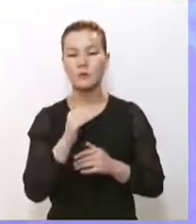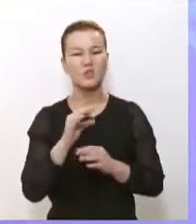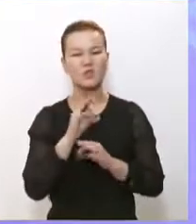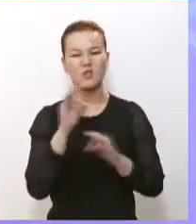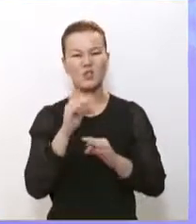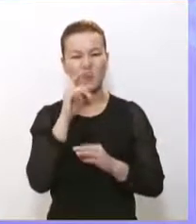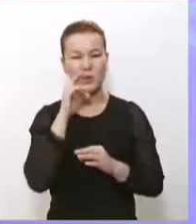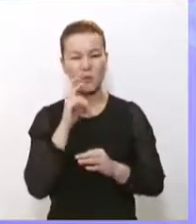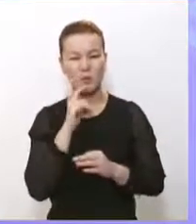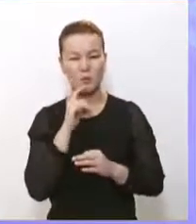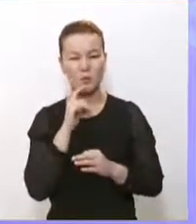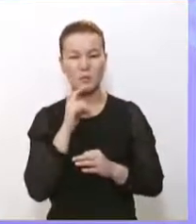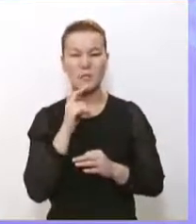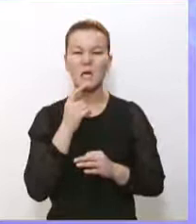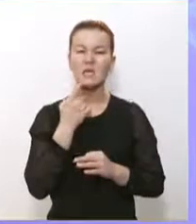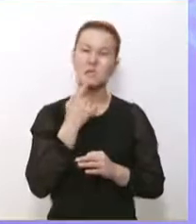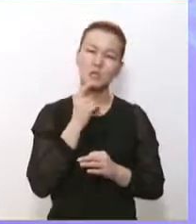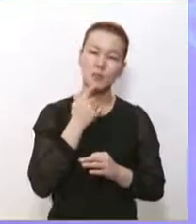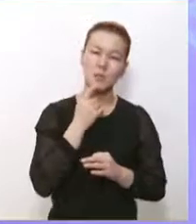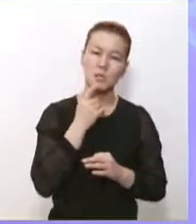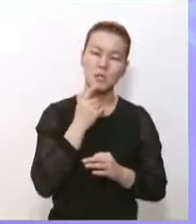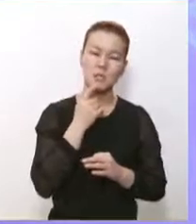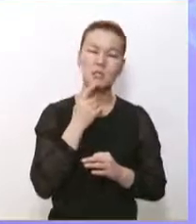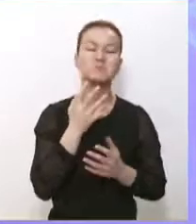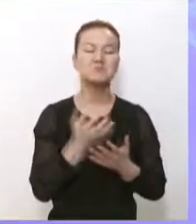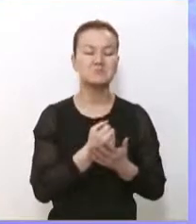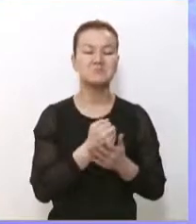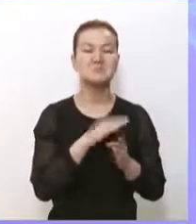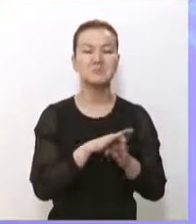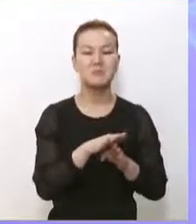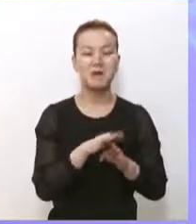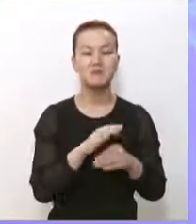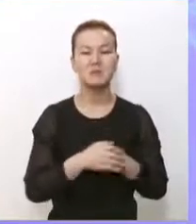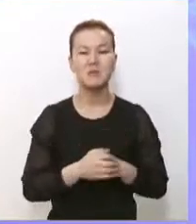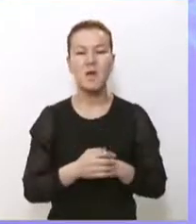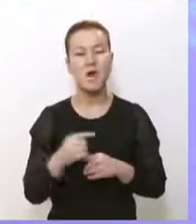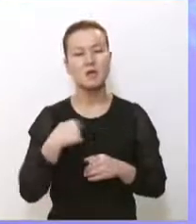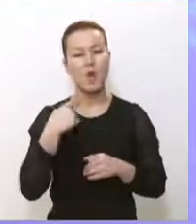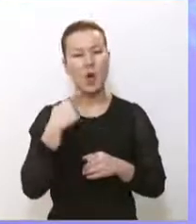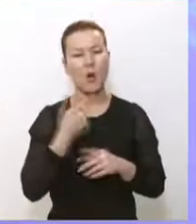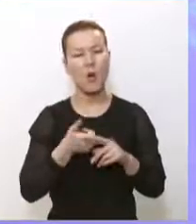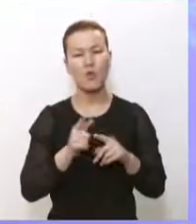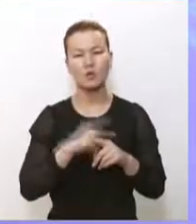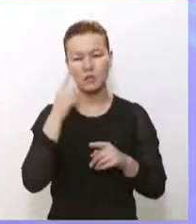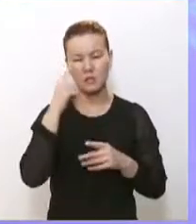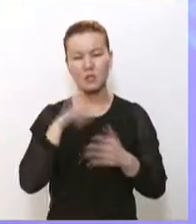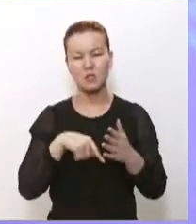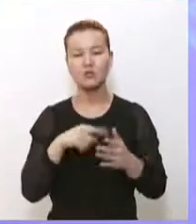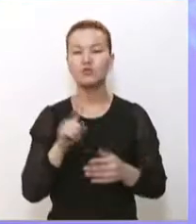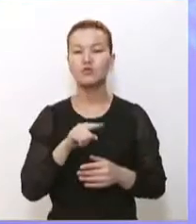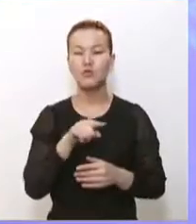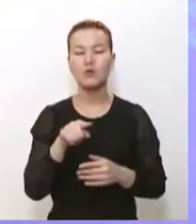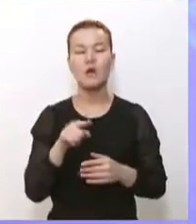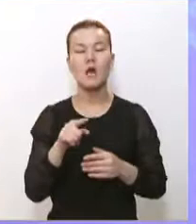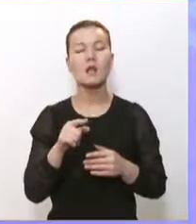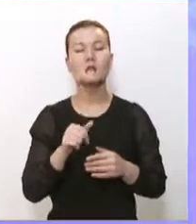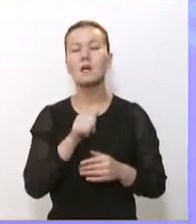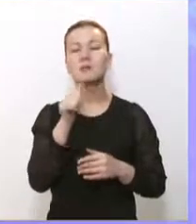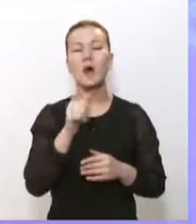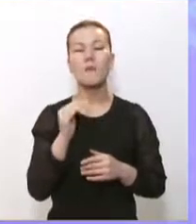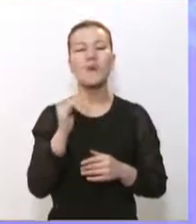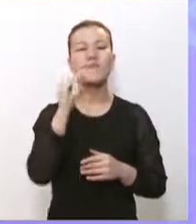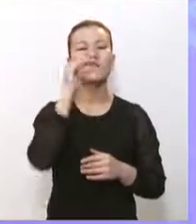понял. Затруднялся, справился. Я очень надеюсь, что вы на самой высокой